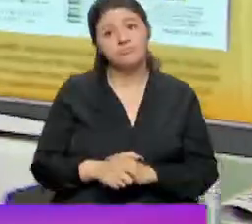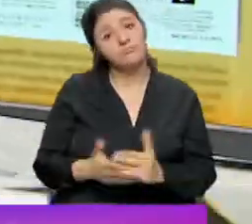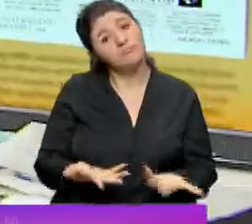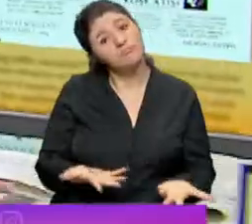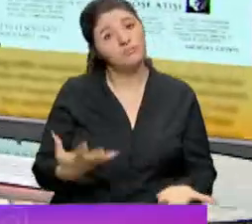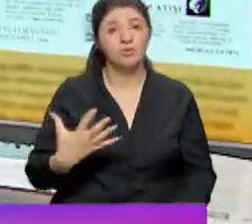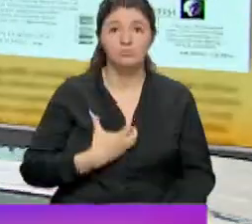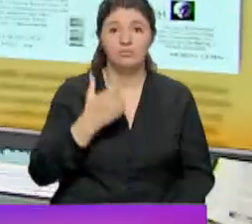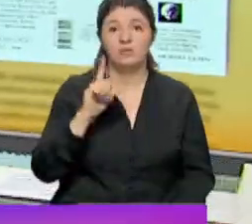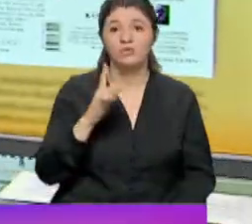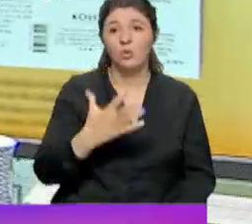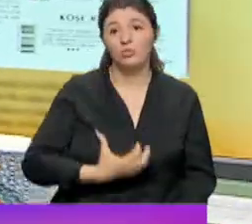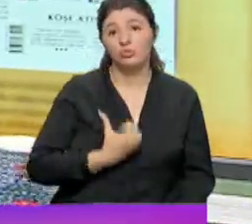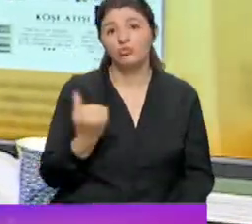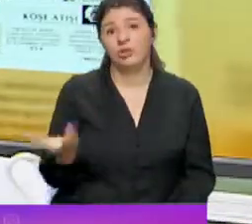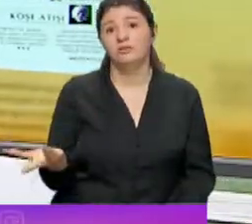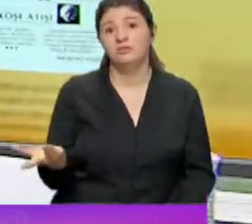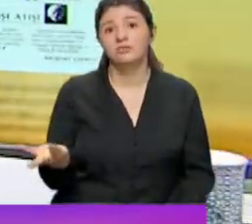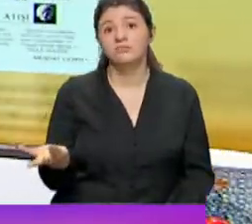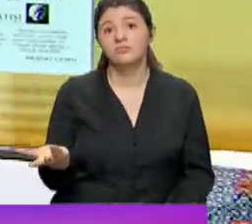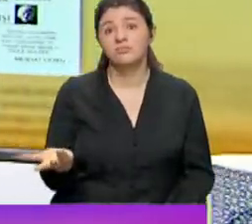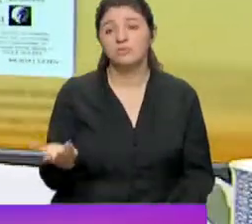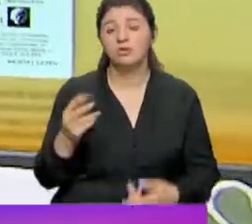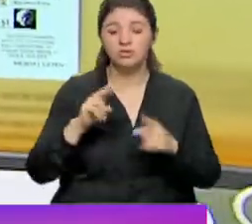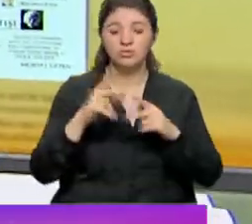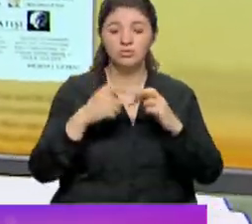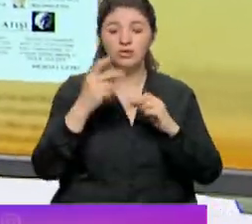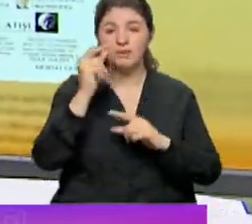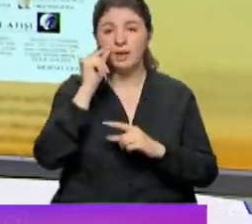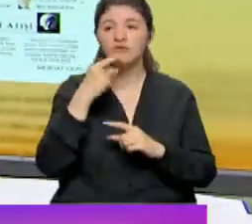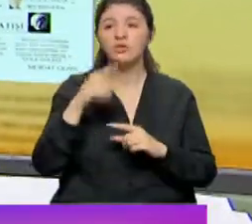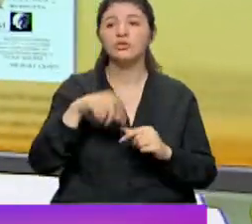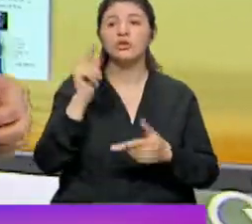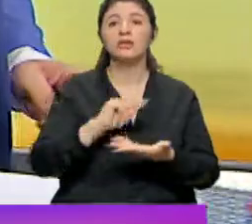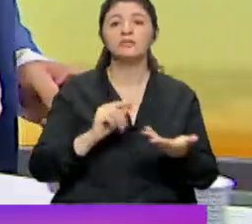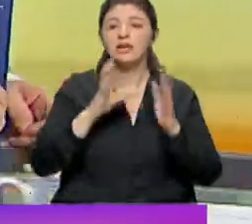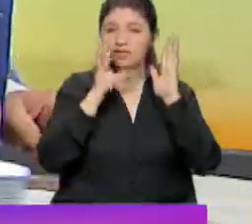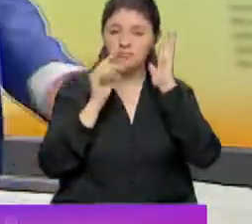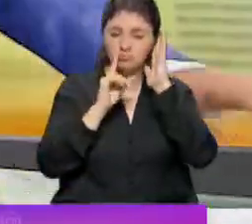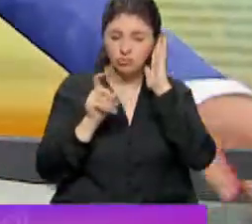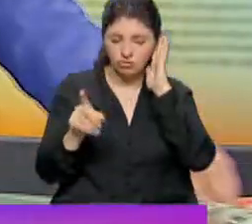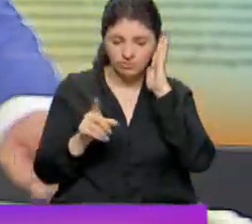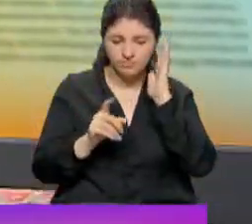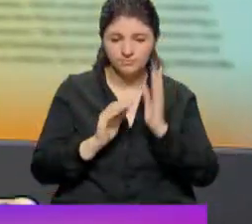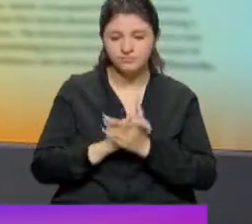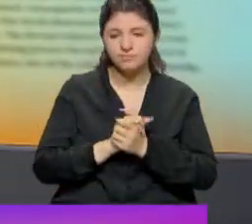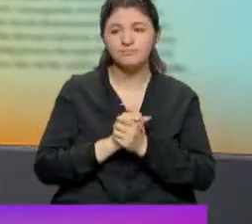3'ü zülme miz gerekiyorsa üzüleceğiz Biz Nuri Bey diyor ki günün yazarı kimdir soruyor